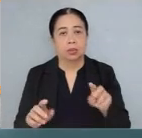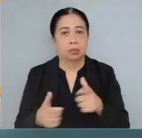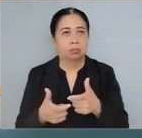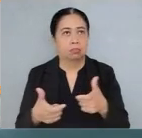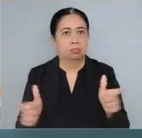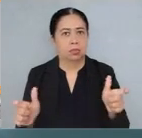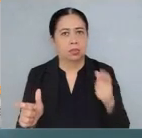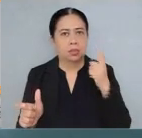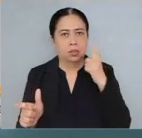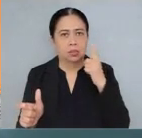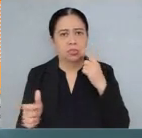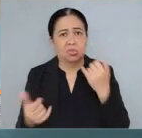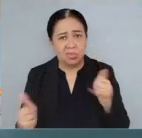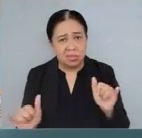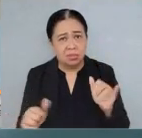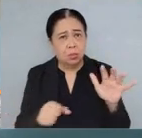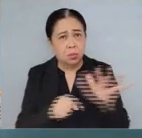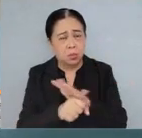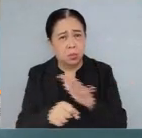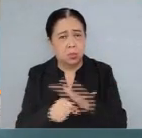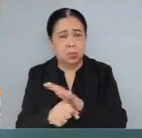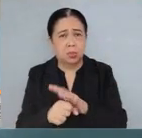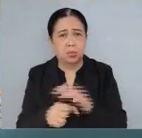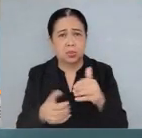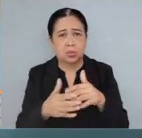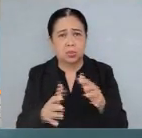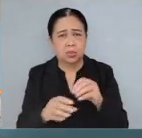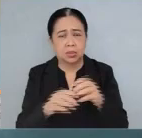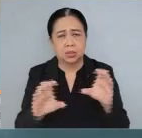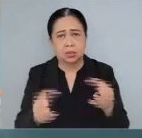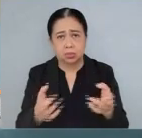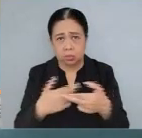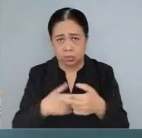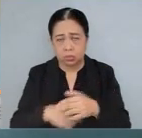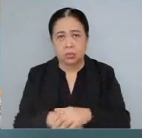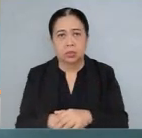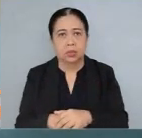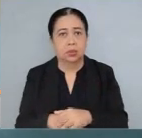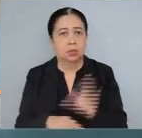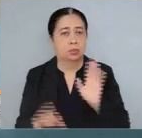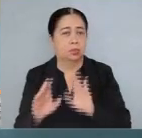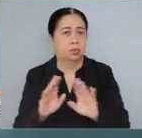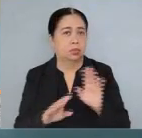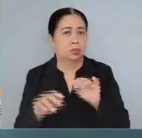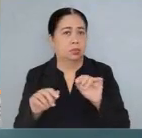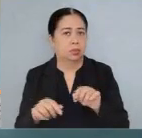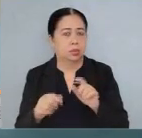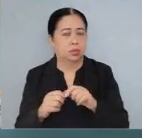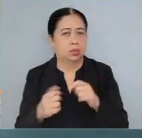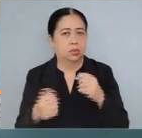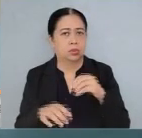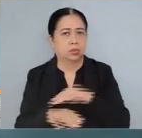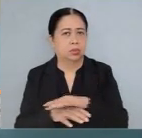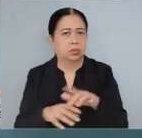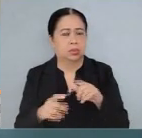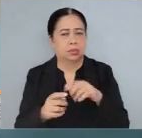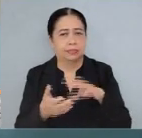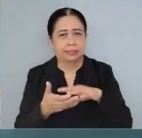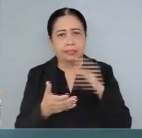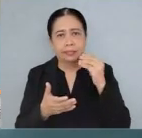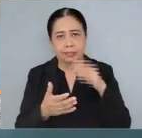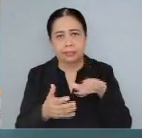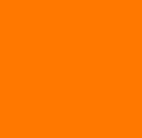mong nagsisiksikan pala ang mga estudyante sa mga silid-aralan. Ang problemang ito nakakaapekto sa pagkatuto ng mga